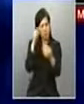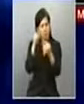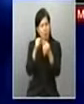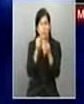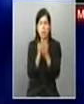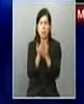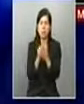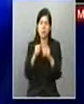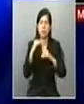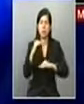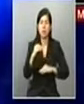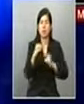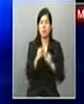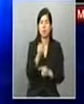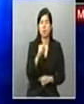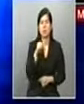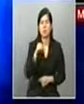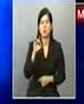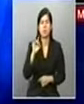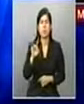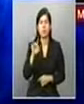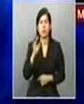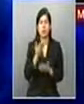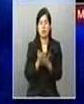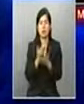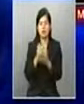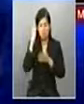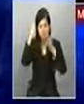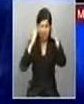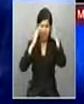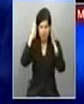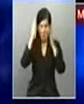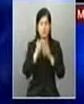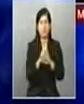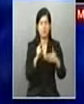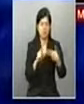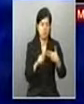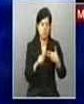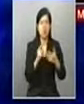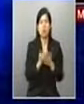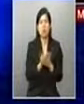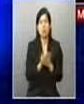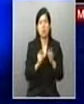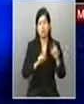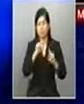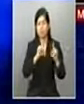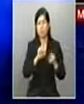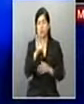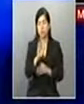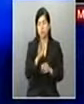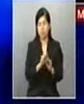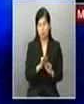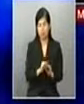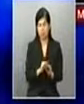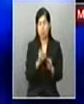ที่ 10.8 มาเลเซียนริงกิตนะครับ2ก็คือหุ้นเมย์แบงค์นะครับเมย์แบงค์เนี่ยให้ปันผล